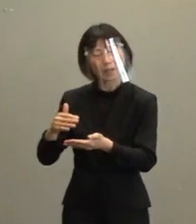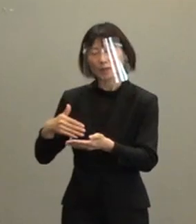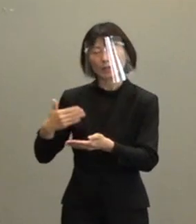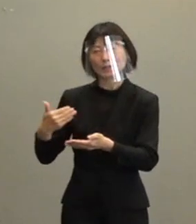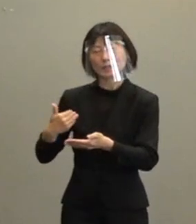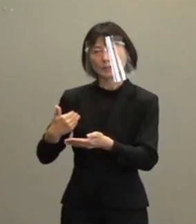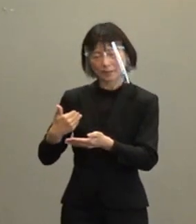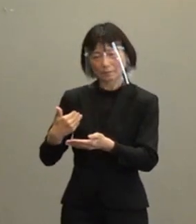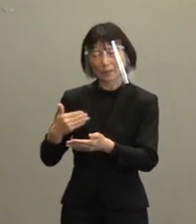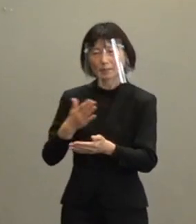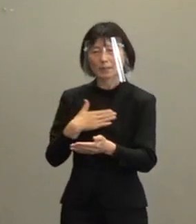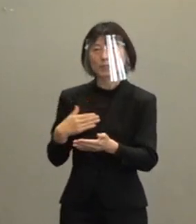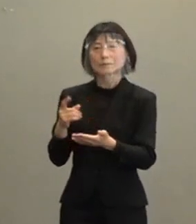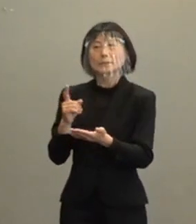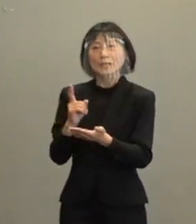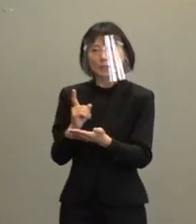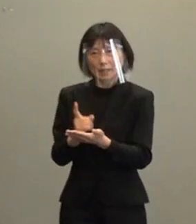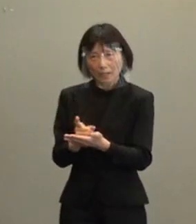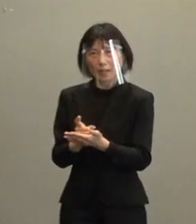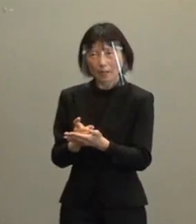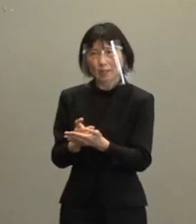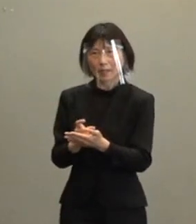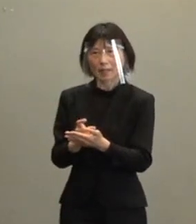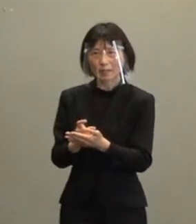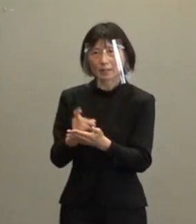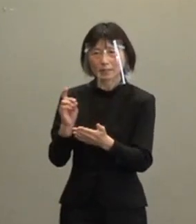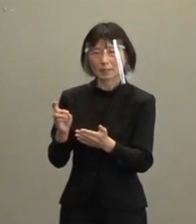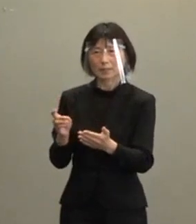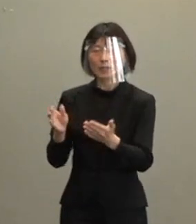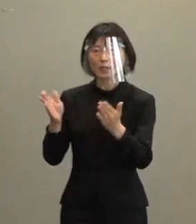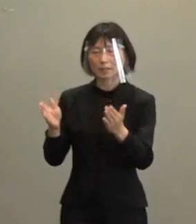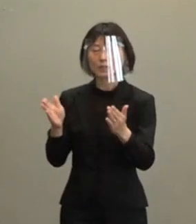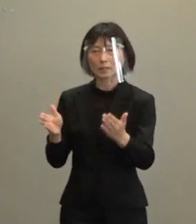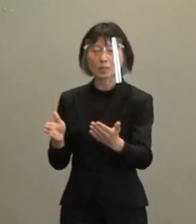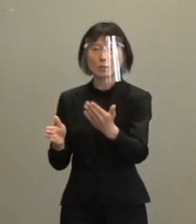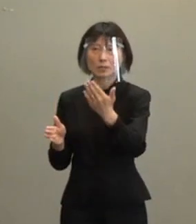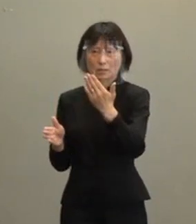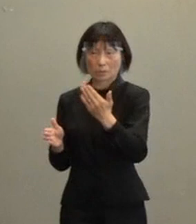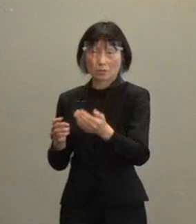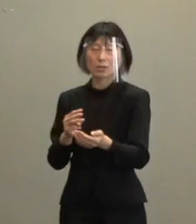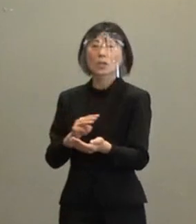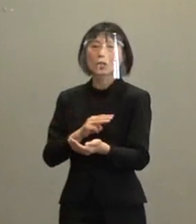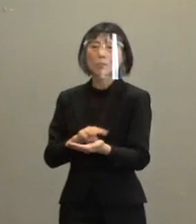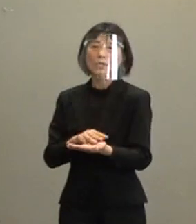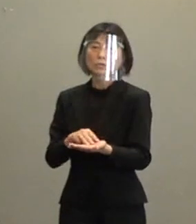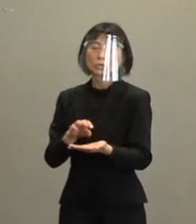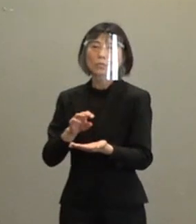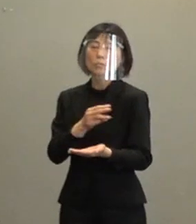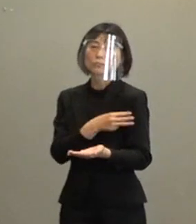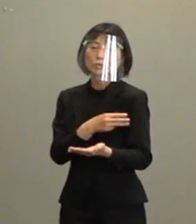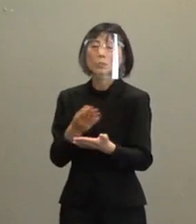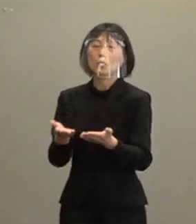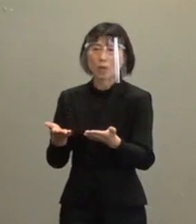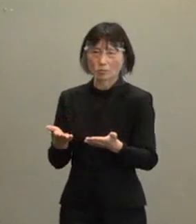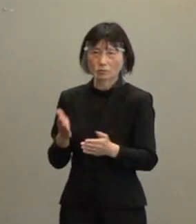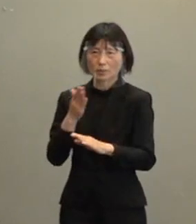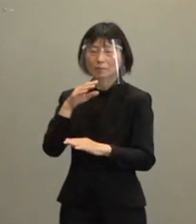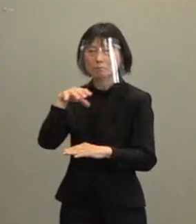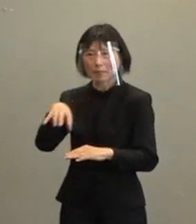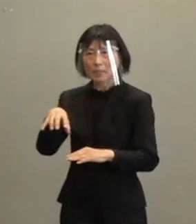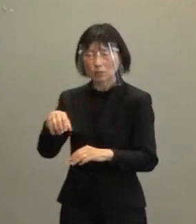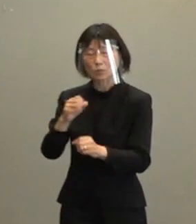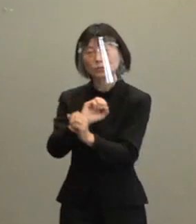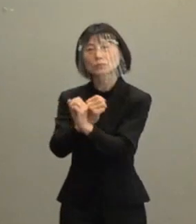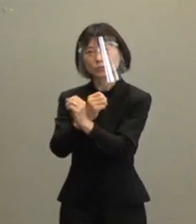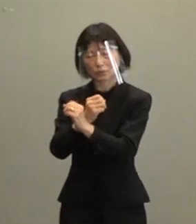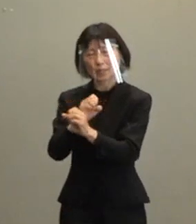ません。できる限り期限が迫っているワクチンを使うなどですね、そうした現場の工夫の中でできる限